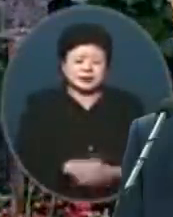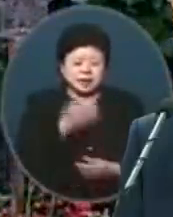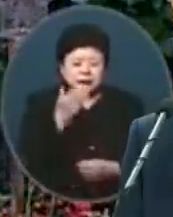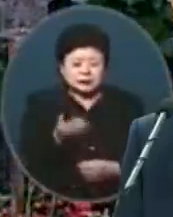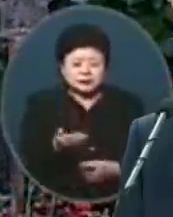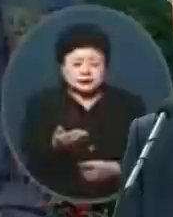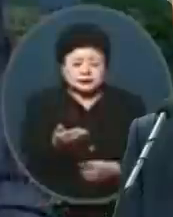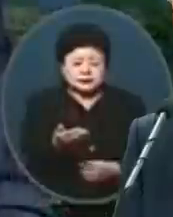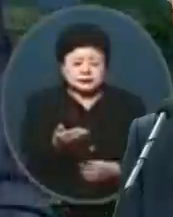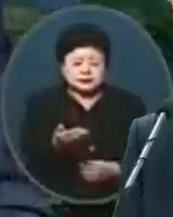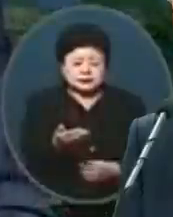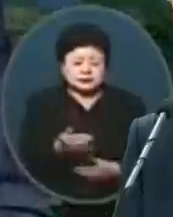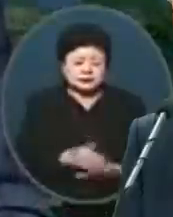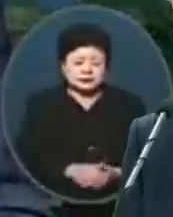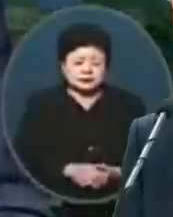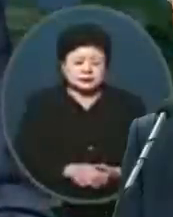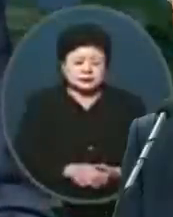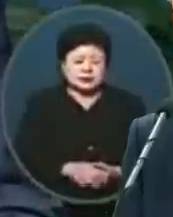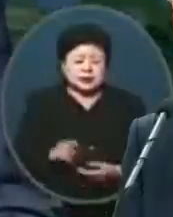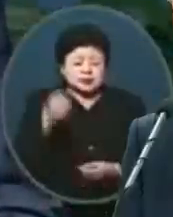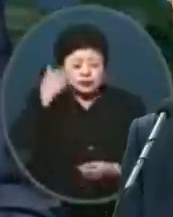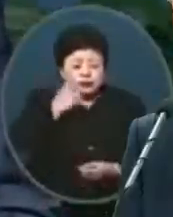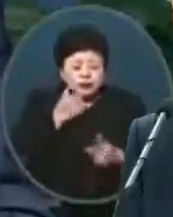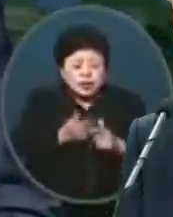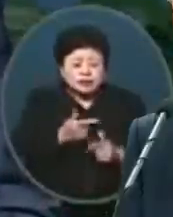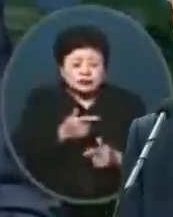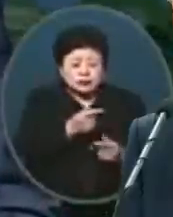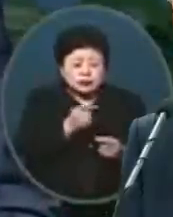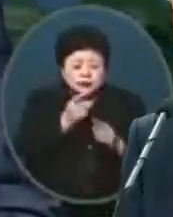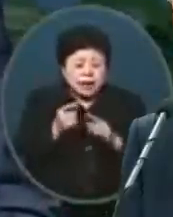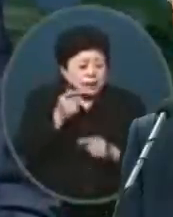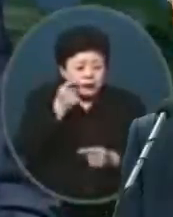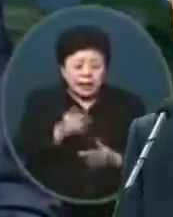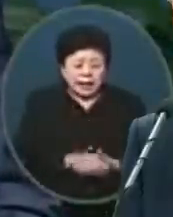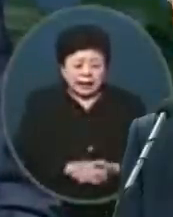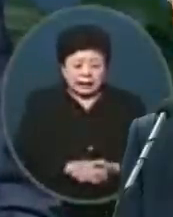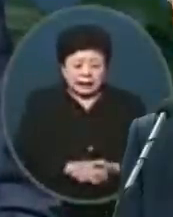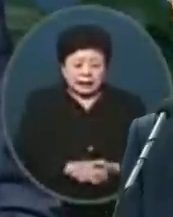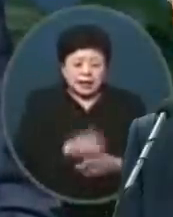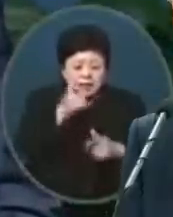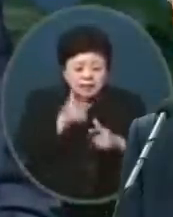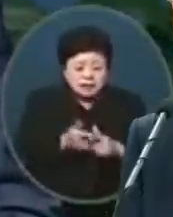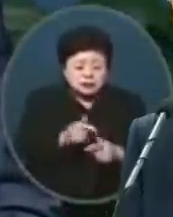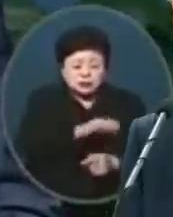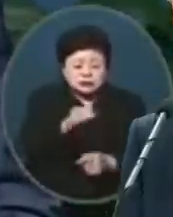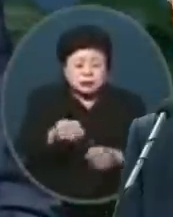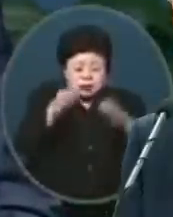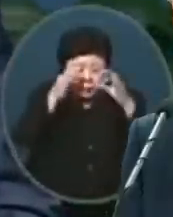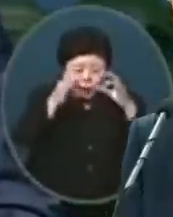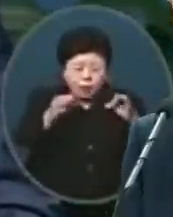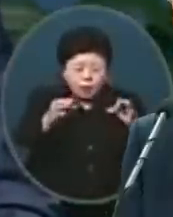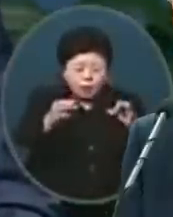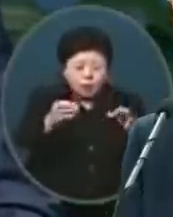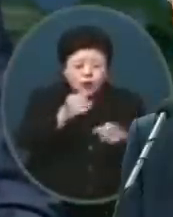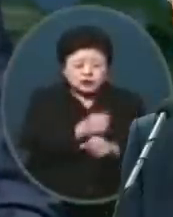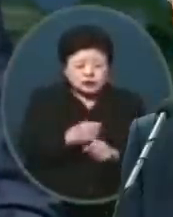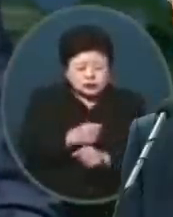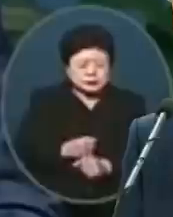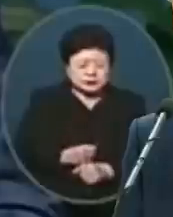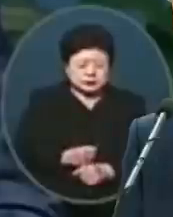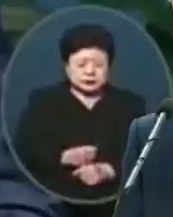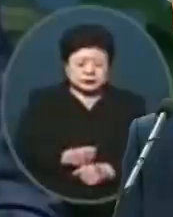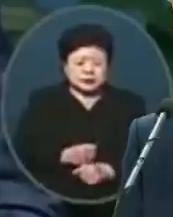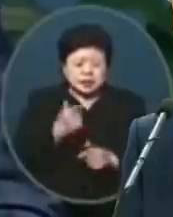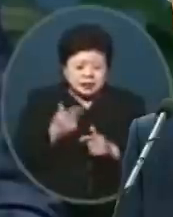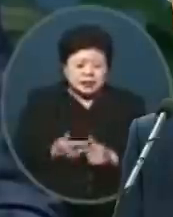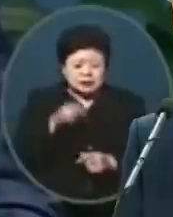여러분 어느 누구도 예수님처럼 말할 수 없습니다. 예수님은 우리를 보고 수고하고 무거운 짐진